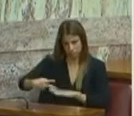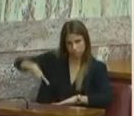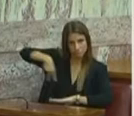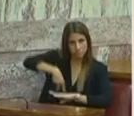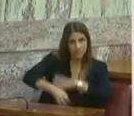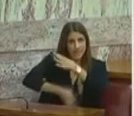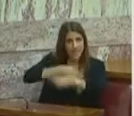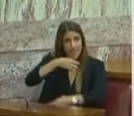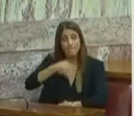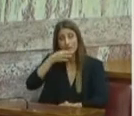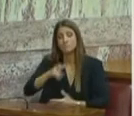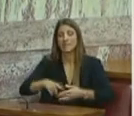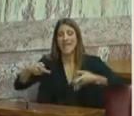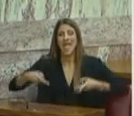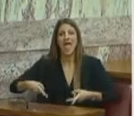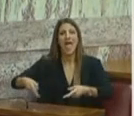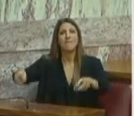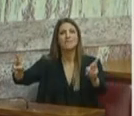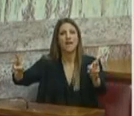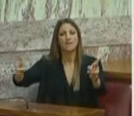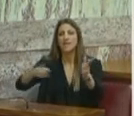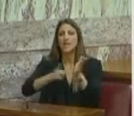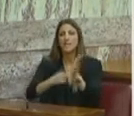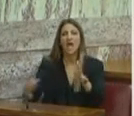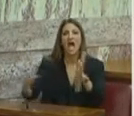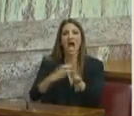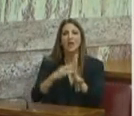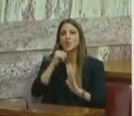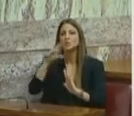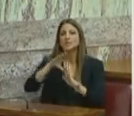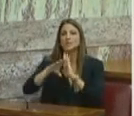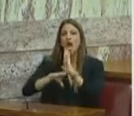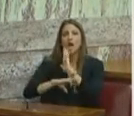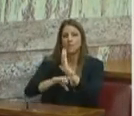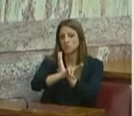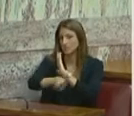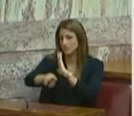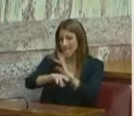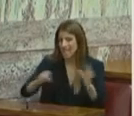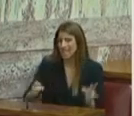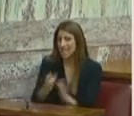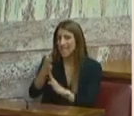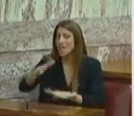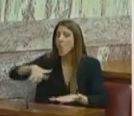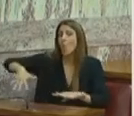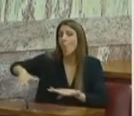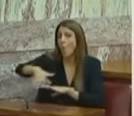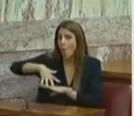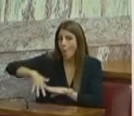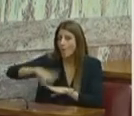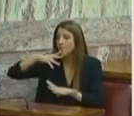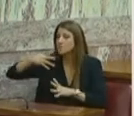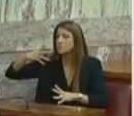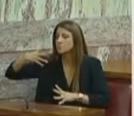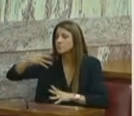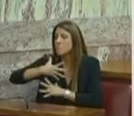ότι επιτρέπεται η αναστολή άρθρων του Συντάγματος όταν η χώρα βρίσκεται σε κατάσταση πολιορκίας.